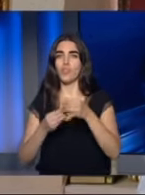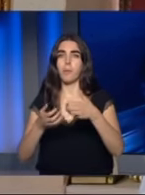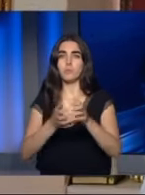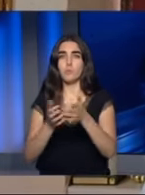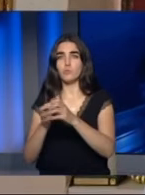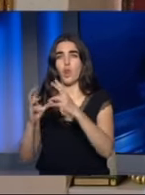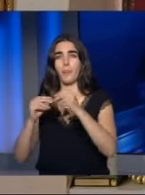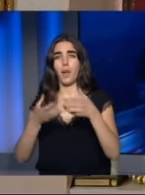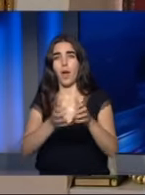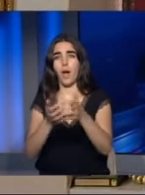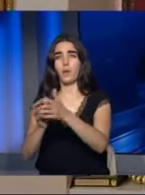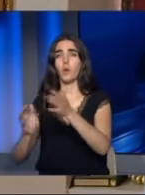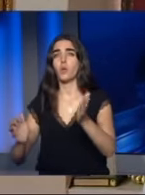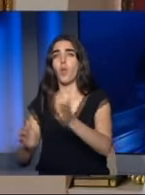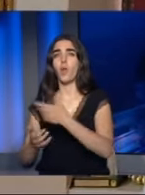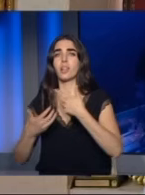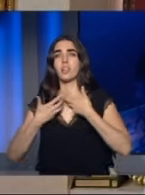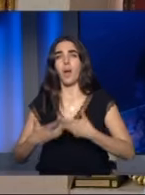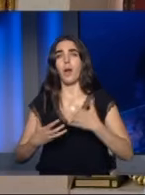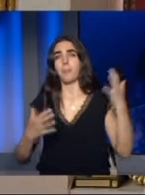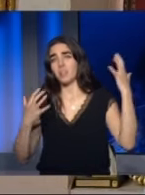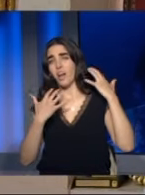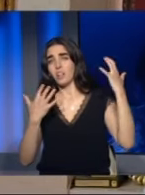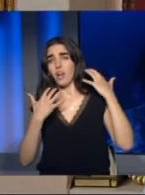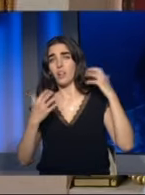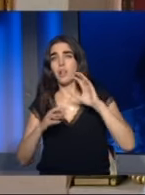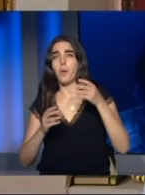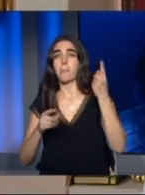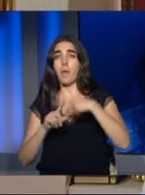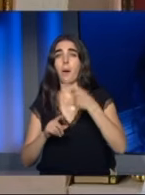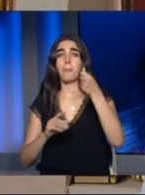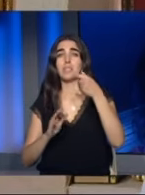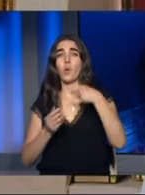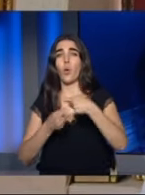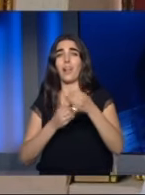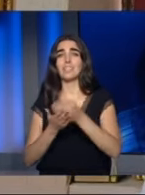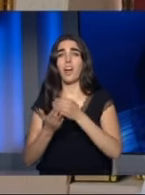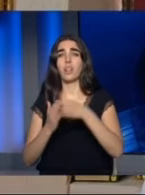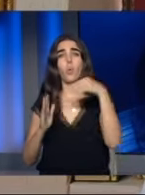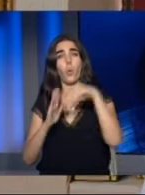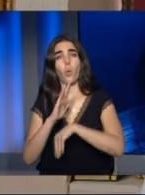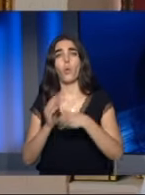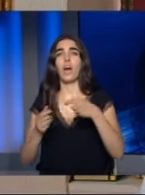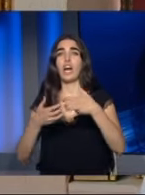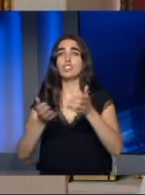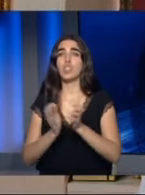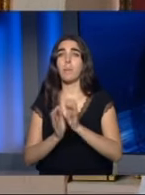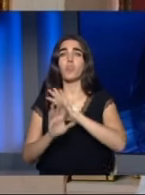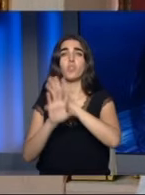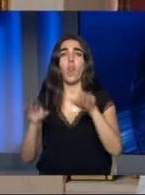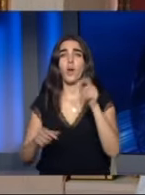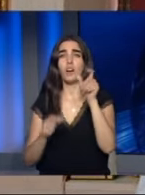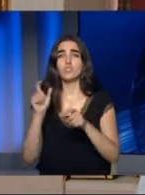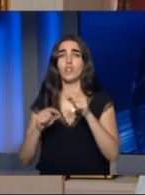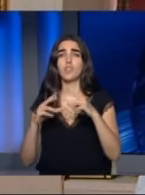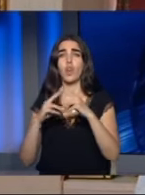اختلاف المقاربات تجاهه من مجموعات لبنانيه كثيره اضافه الى العب الكبير للوضع الاقتصادي